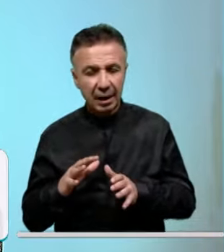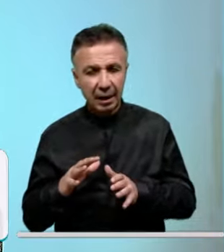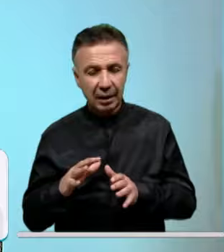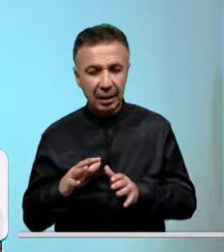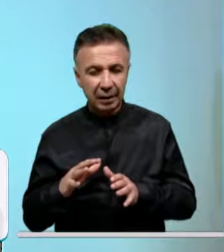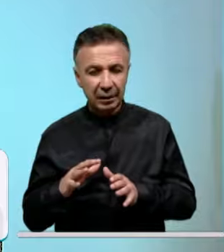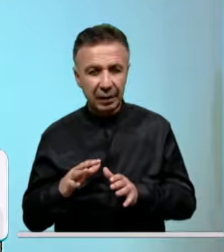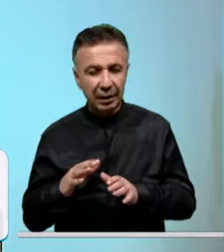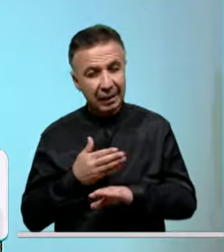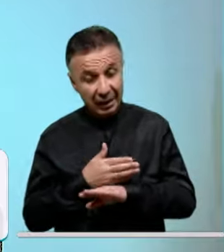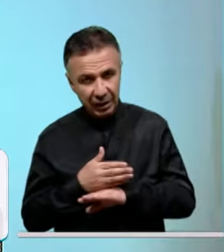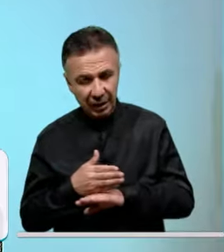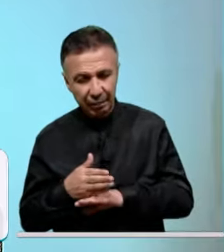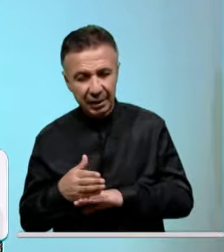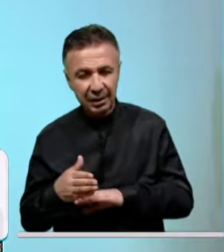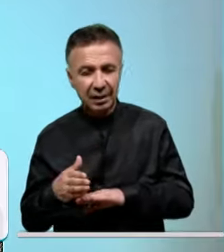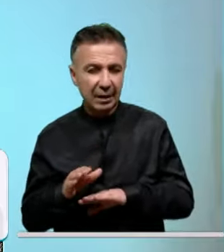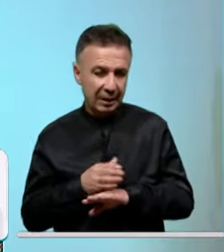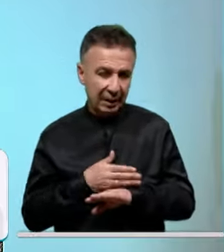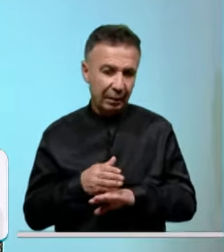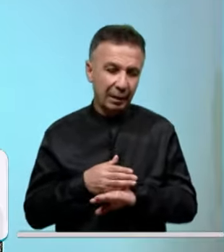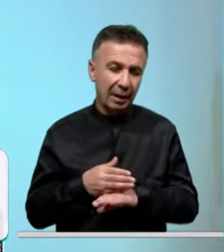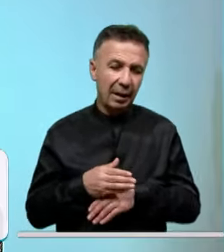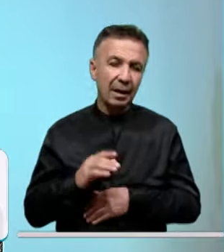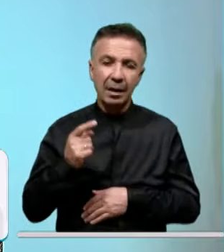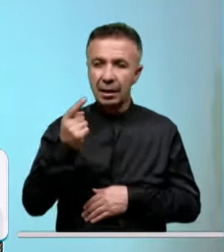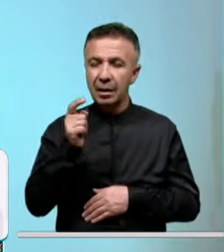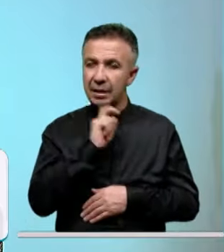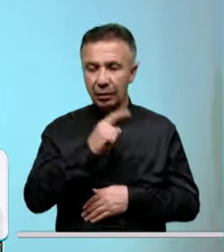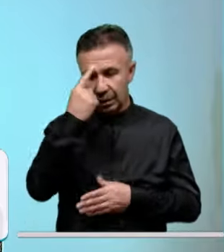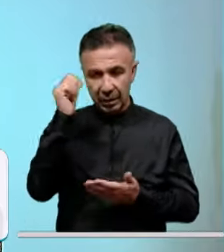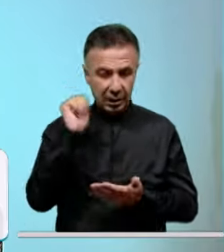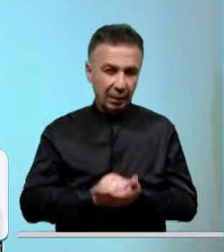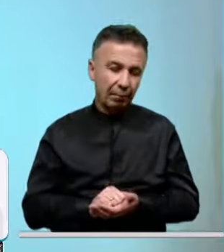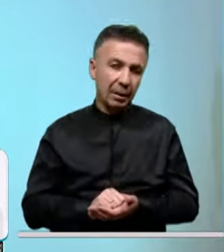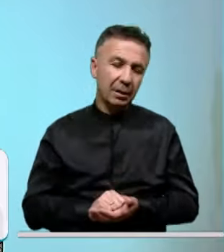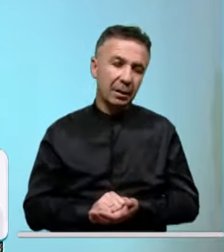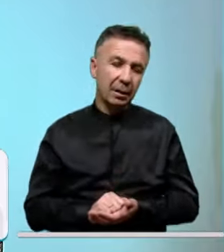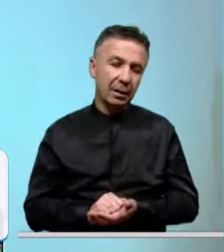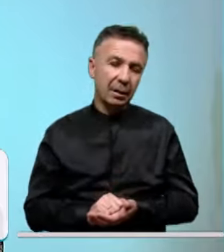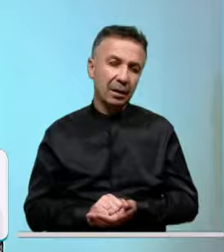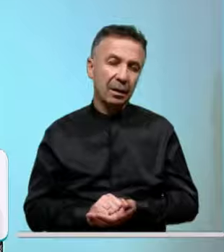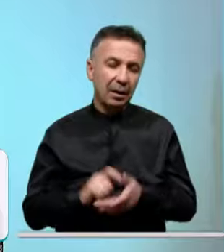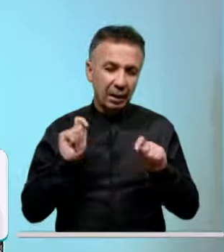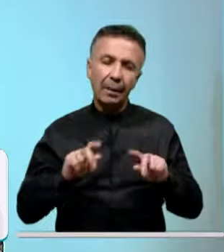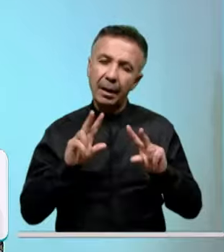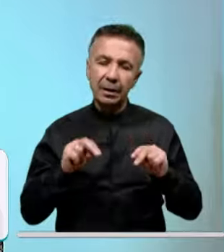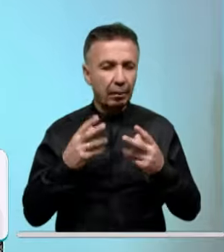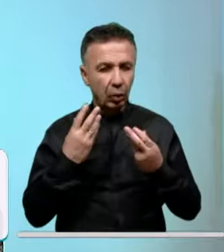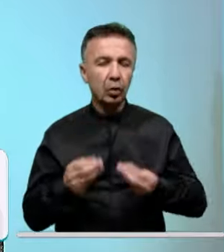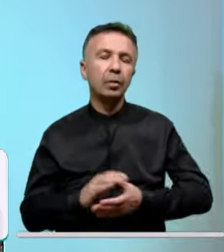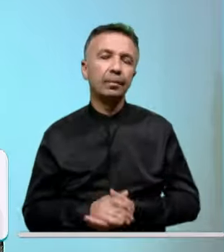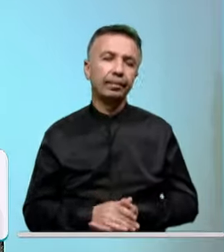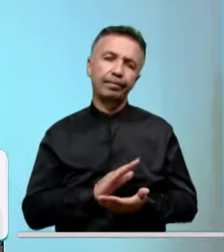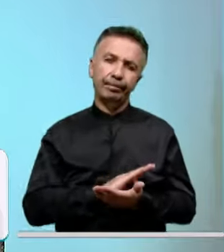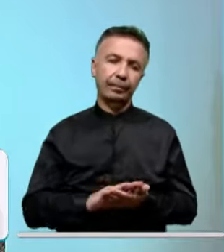oynatılmasından, tehirinden dolayı sehiv secdesi ile bu noksanlığın, bu eksikliğin